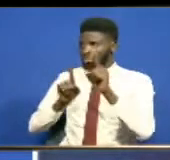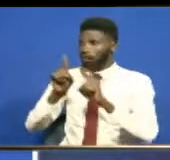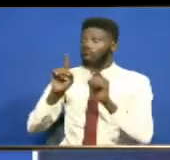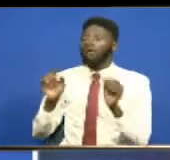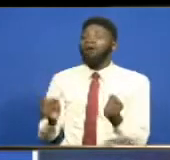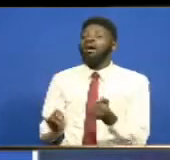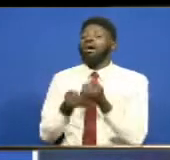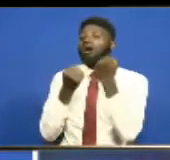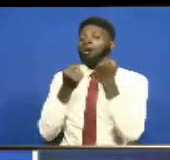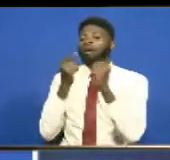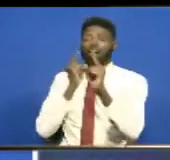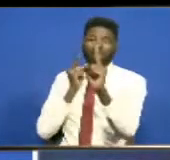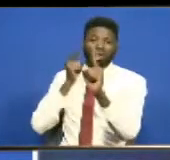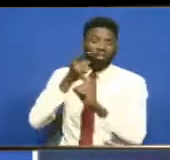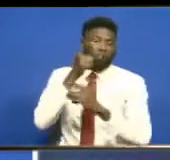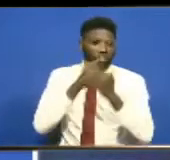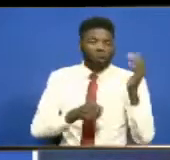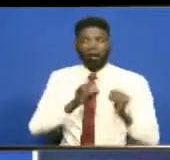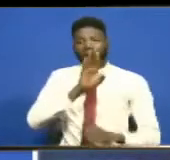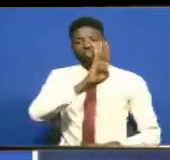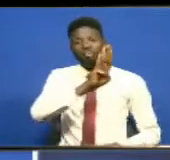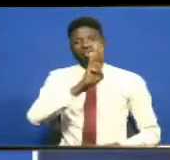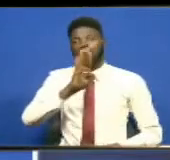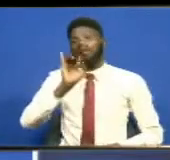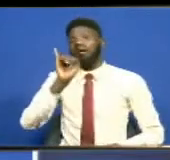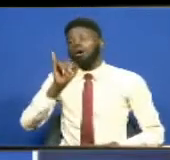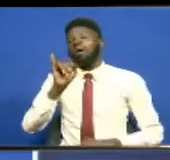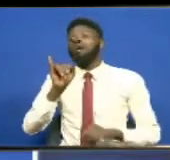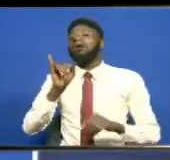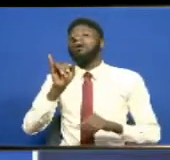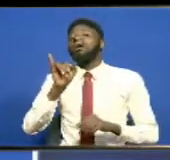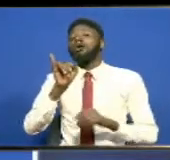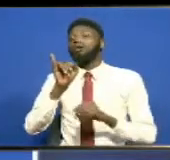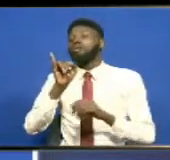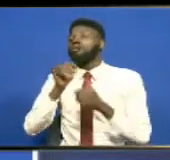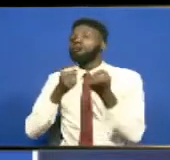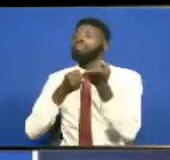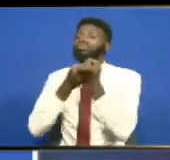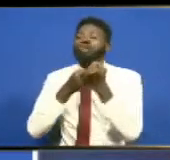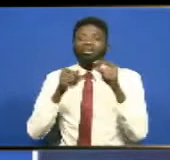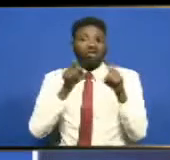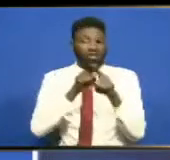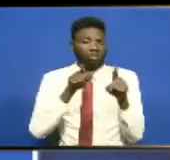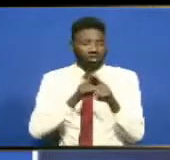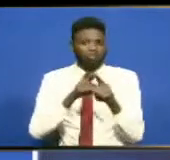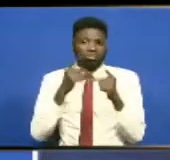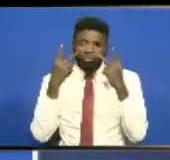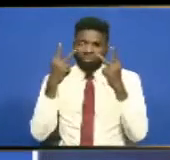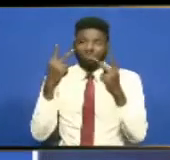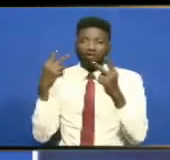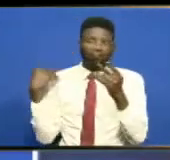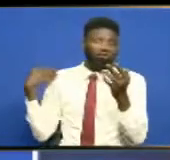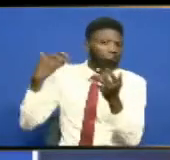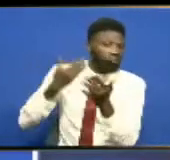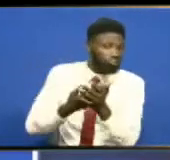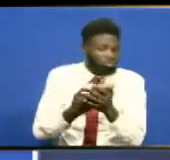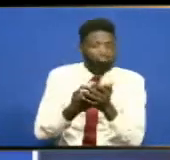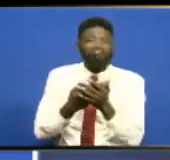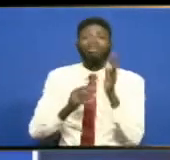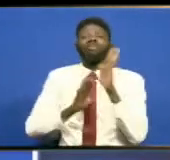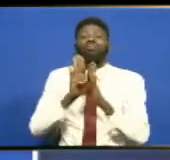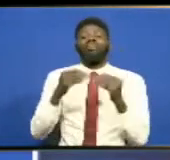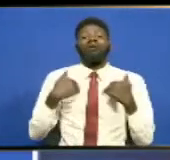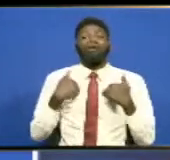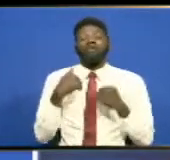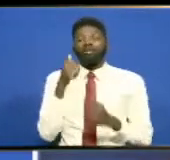upato ripoti ya BBI kando na pia kuangazia maendeleo ambayo yamefanywa katika eneo hili tangia mwaka 2017 na kuanzia